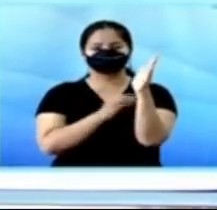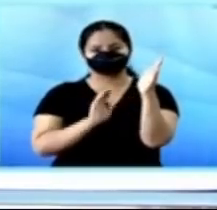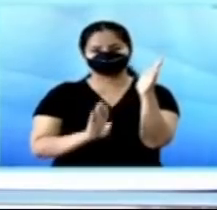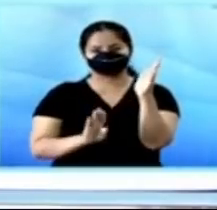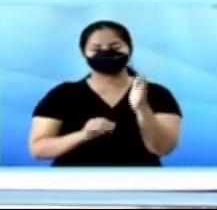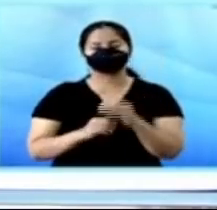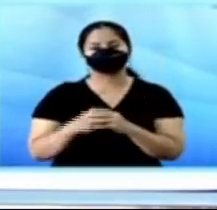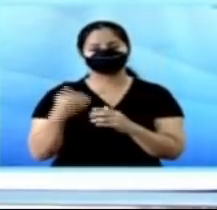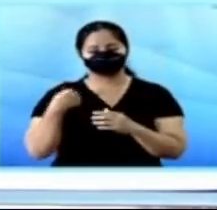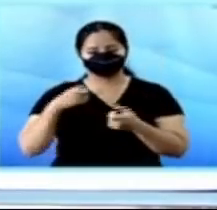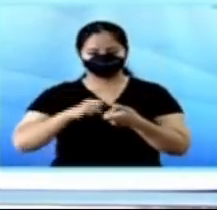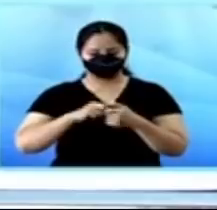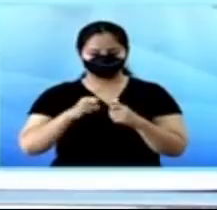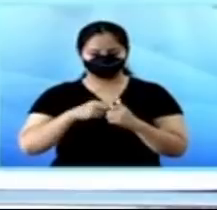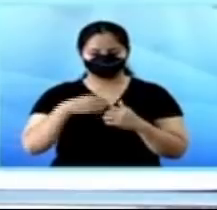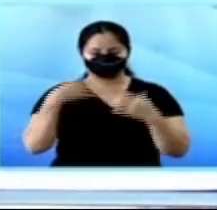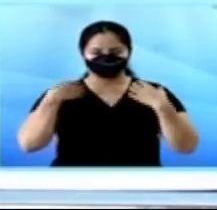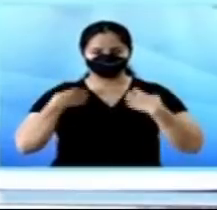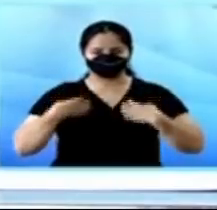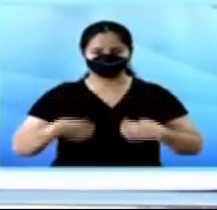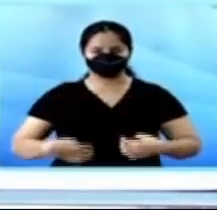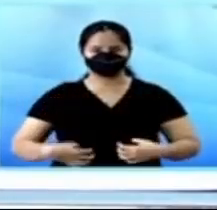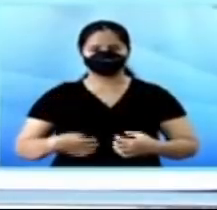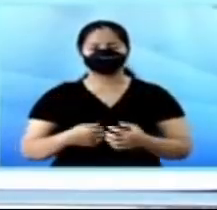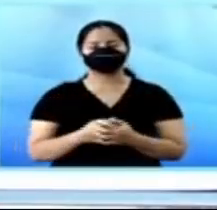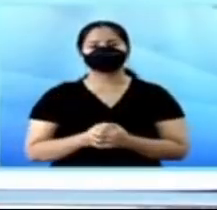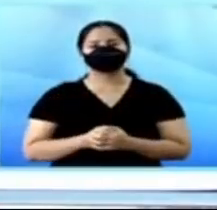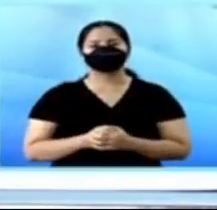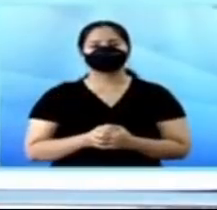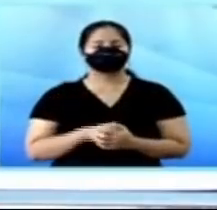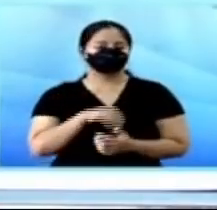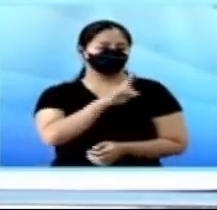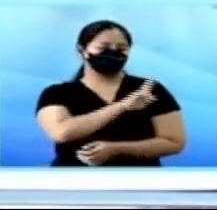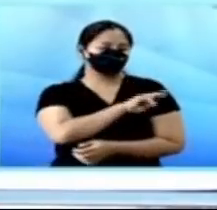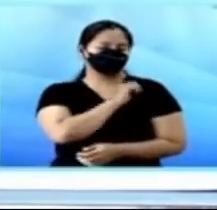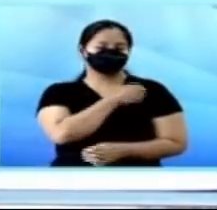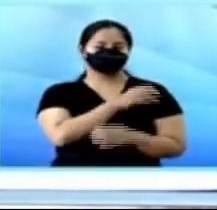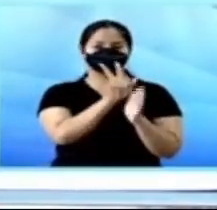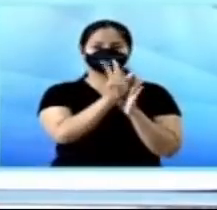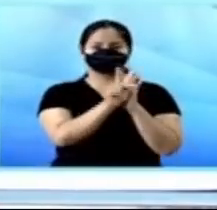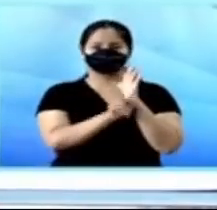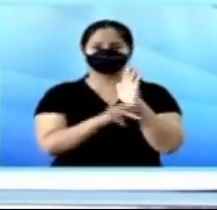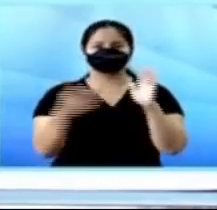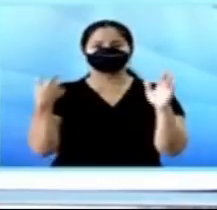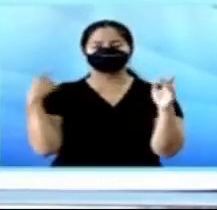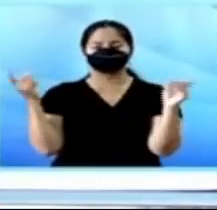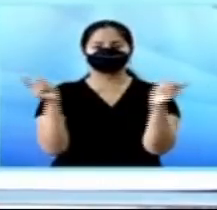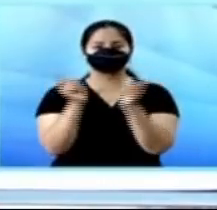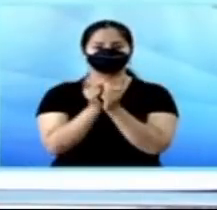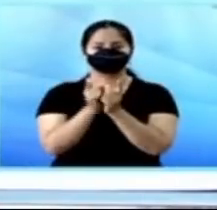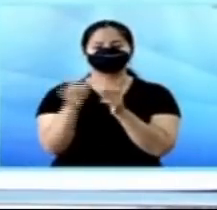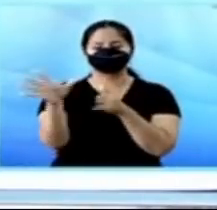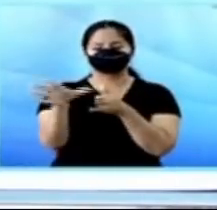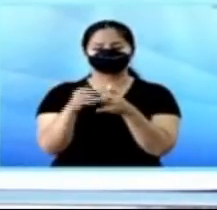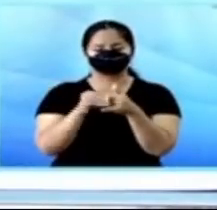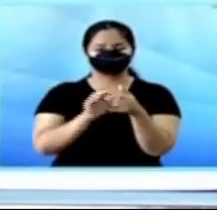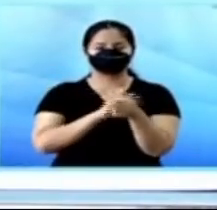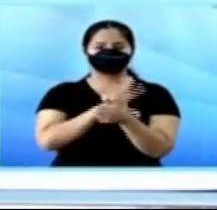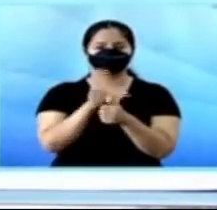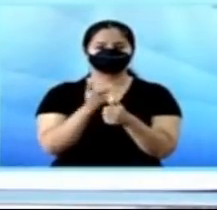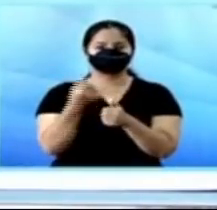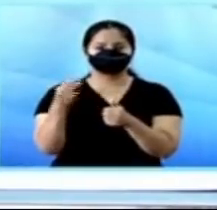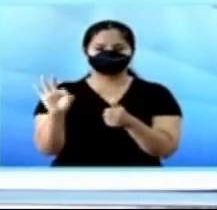หายใจแล้วก็ไปกวดอยู่ที่ห้องหมอแขวงเนาะซึ่งว่าก็ได้กวดพบว่าติดเชื้อโควิด-19เน